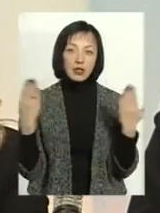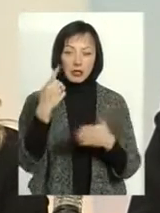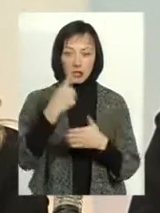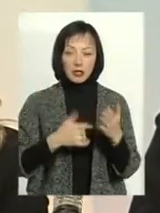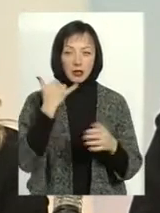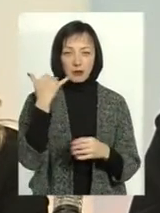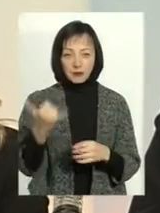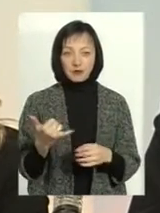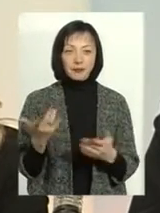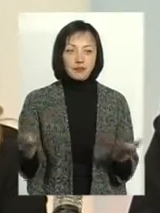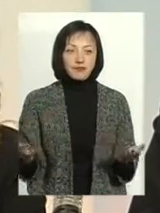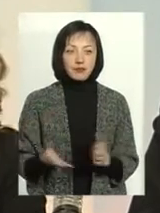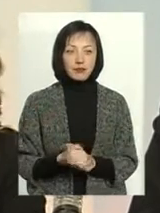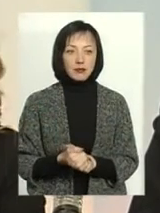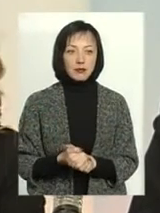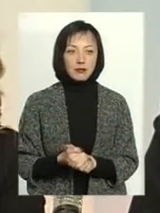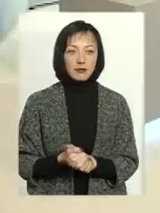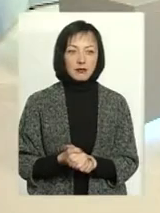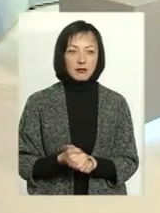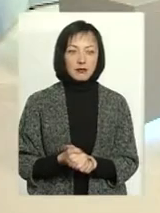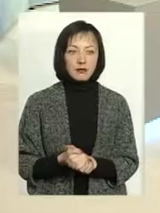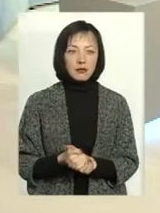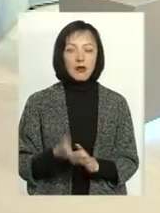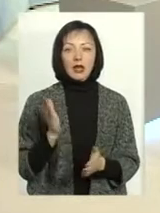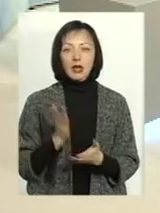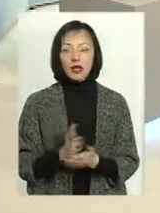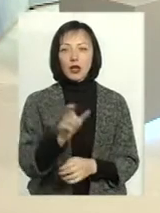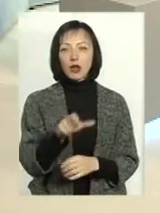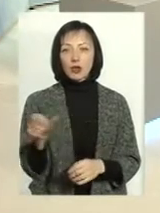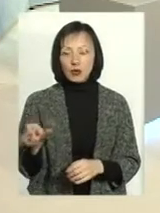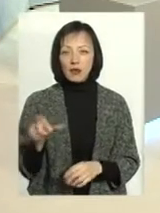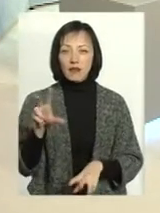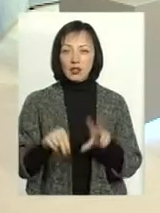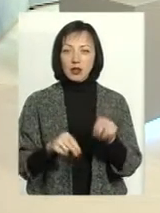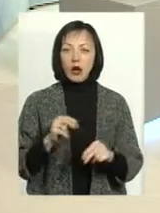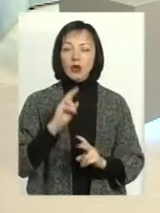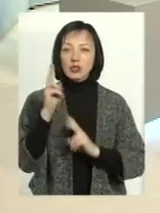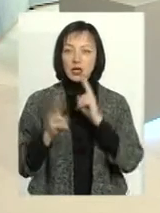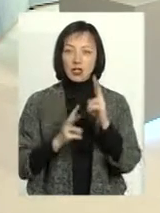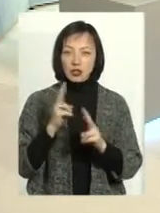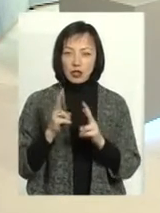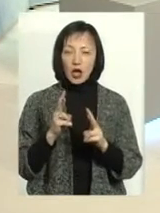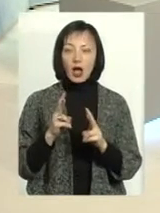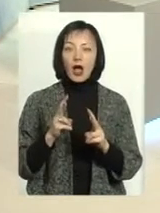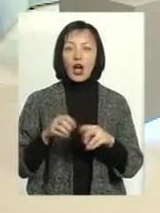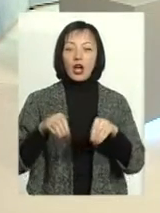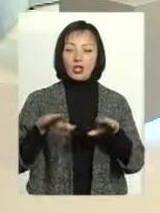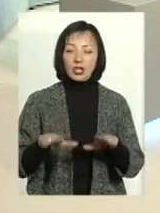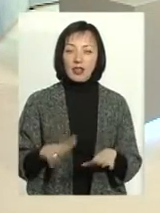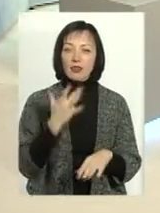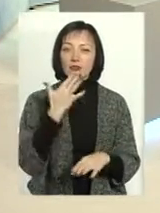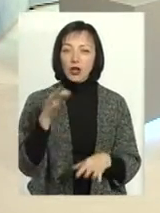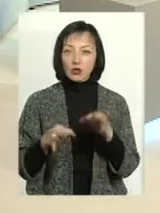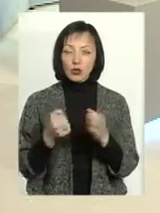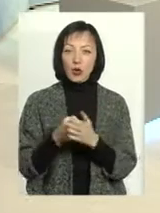телефонний дзвінок. Але я ще помилково люди вважають, що ми оскаржимо рішення національних судів до Європейського суду з прав людини. Що